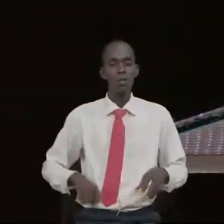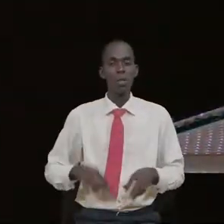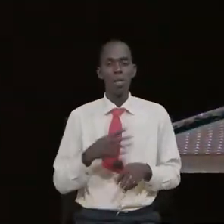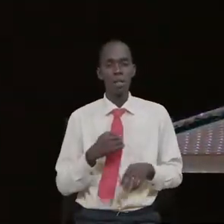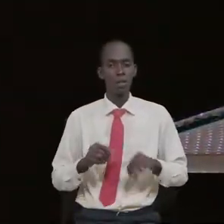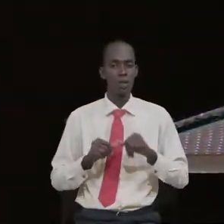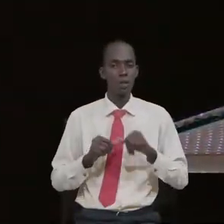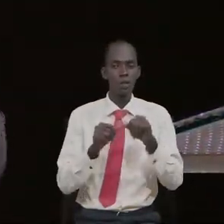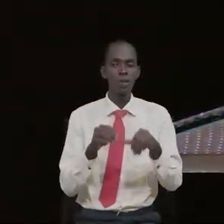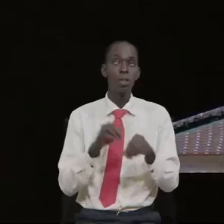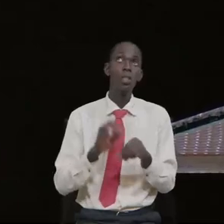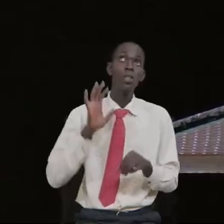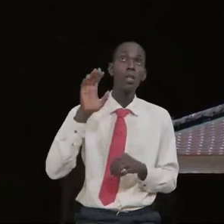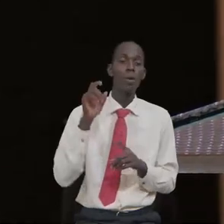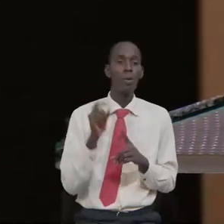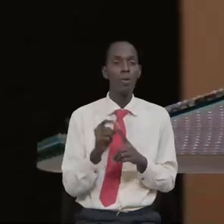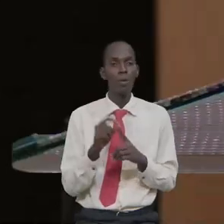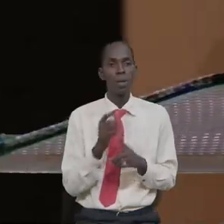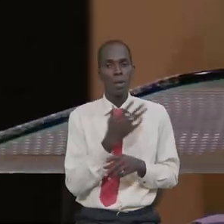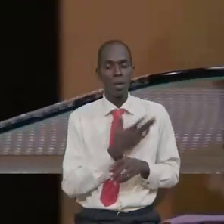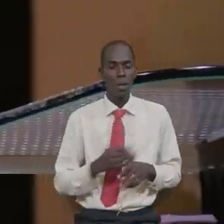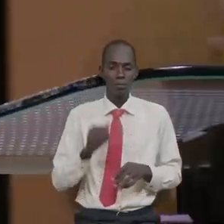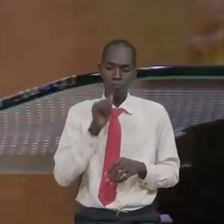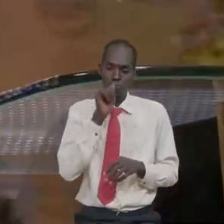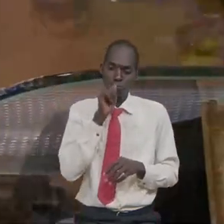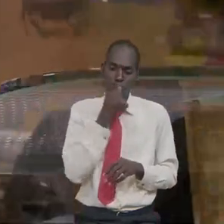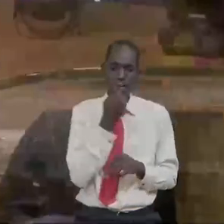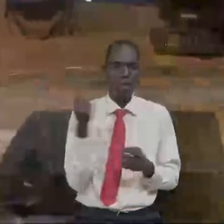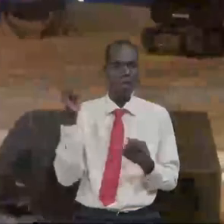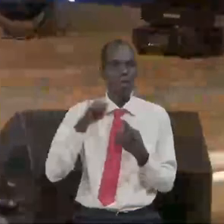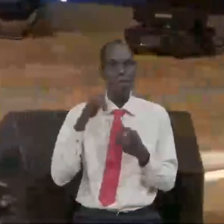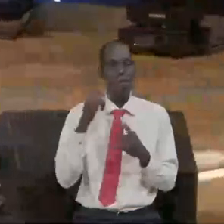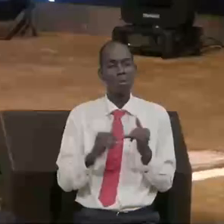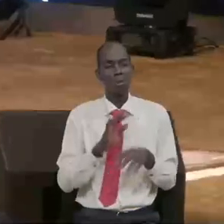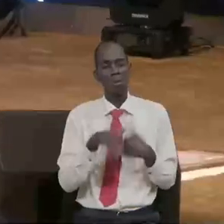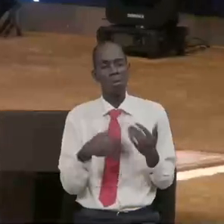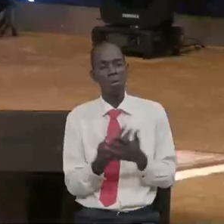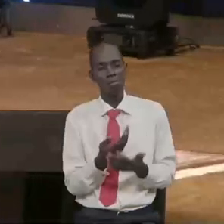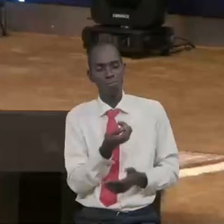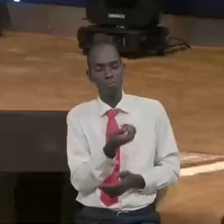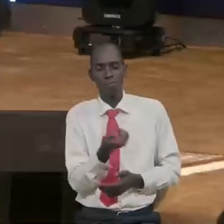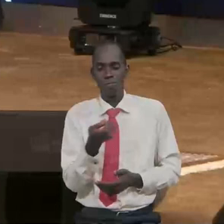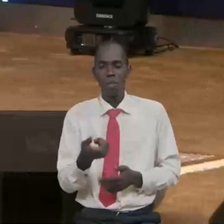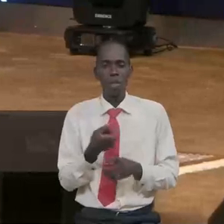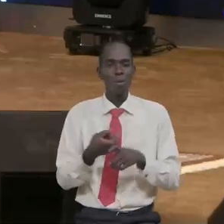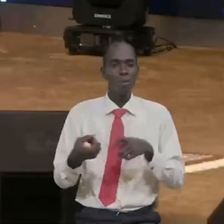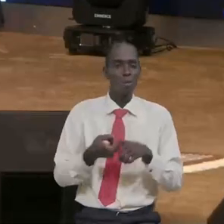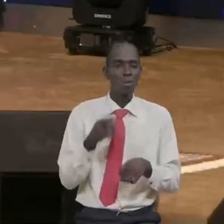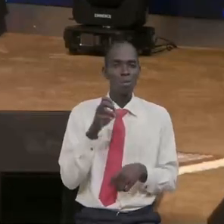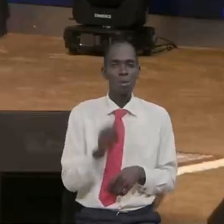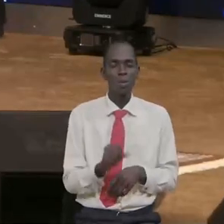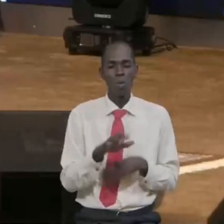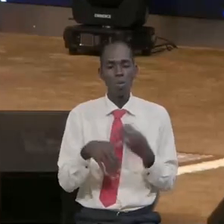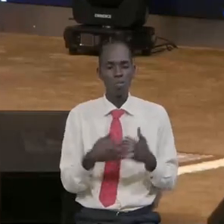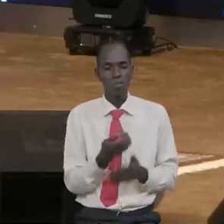dans le Seigneur, vous restez dans sa parole, vous persévérez jusqu'à la fin, ces petites